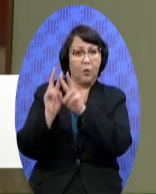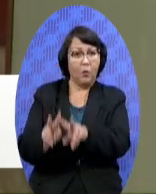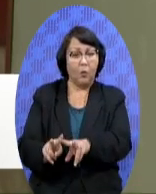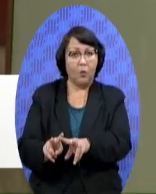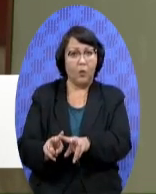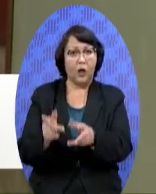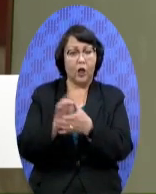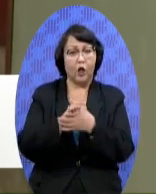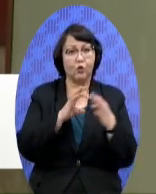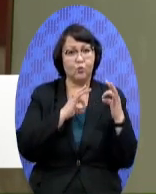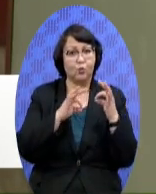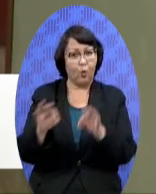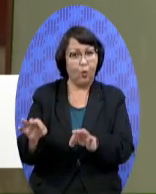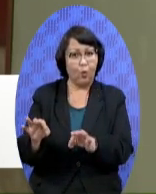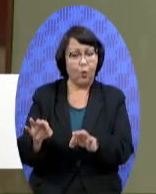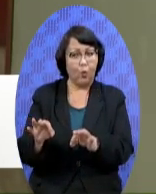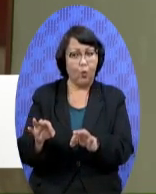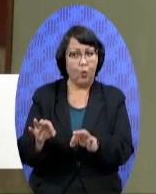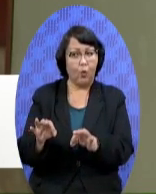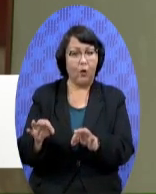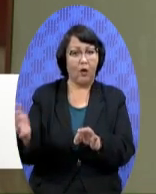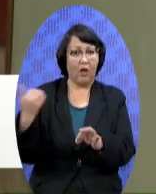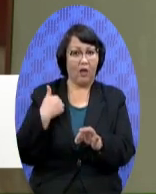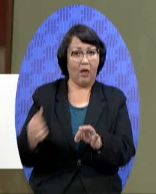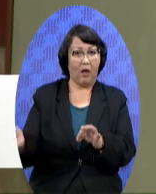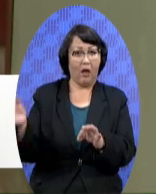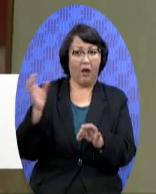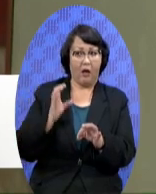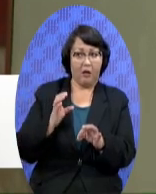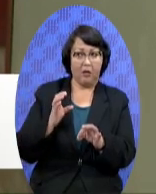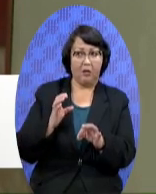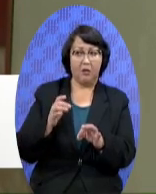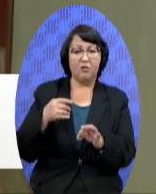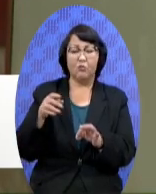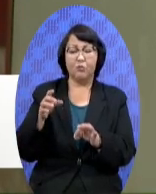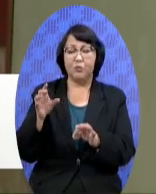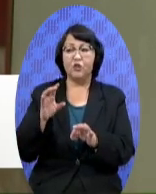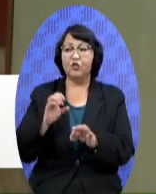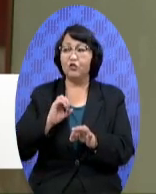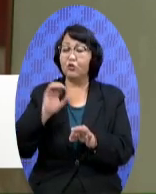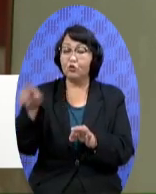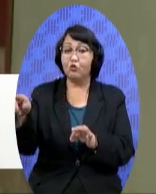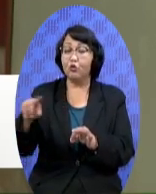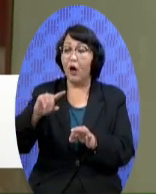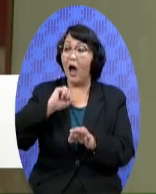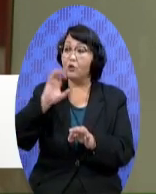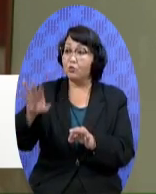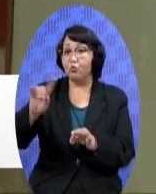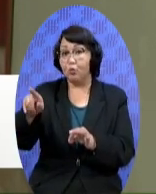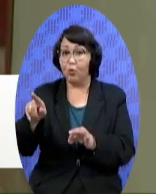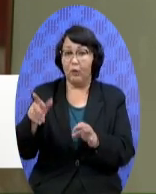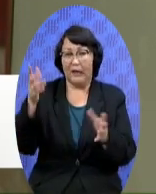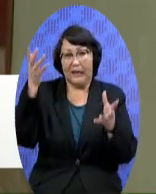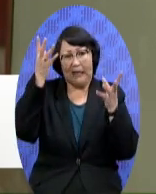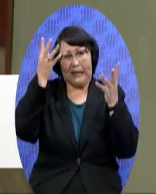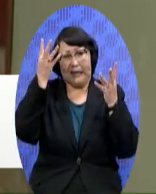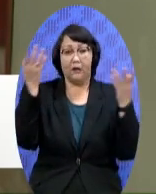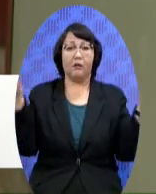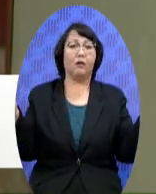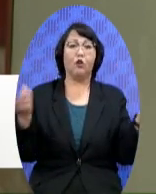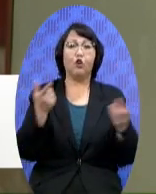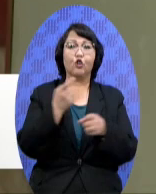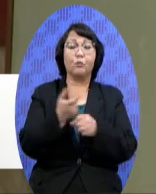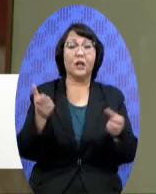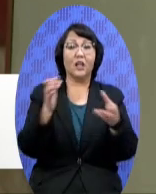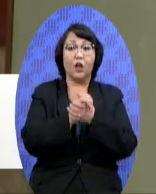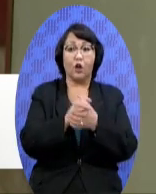одоо сунгагдаад сунгуулыг гэхэд ажилтан зөвшөөрөхгүй үгүй юу гэдэг асуудал бас байгаа. Тийм учраас аль болох ажлын байр бол хөдөлмөрийн гэрээ бол